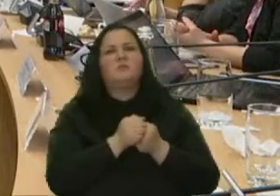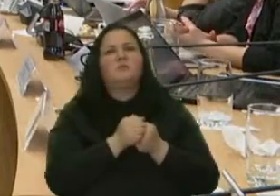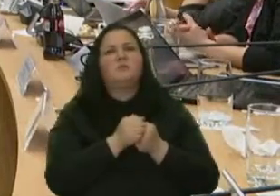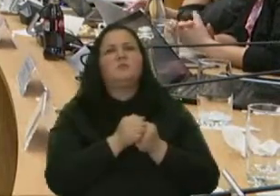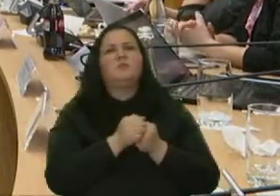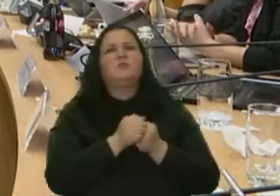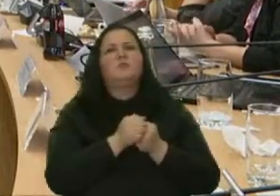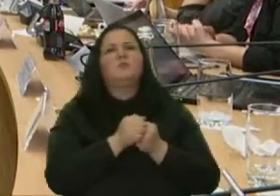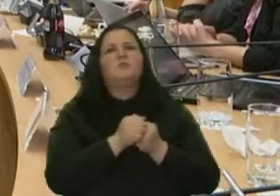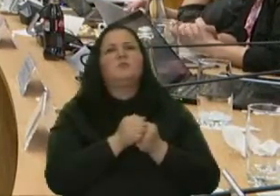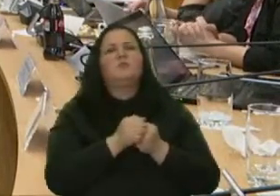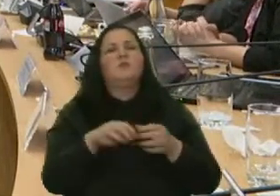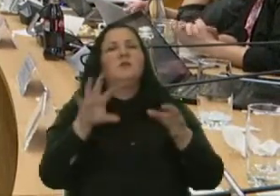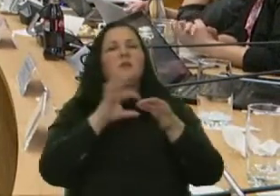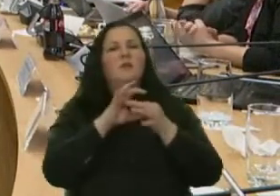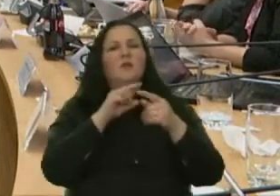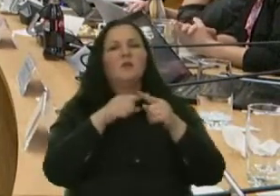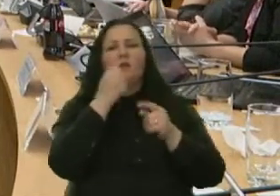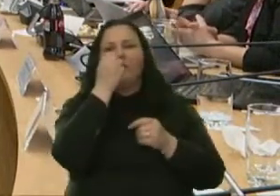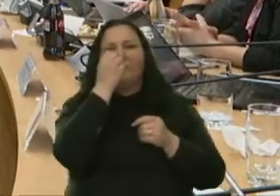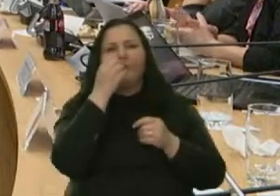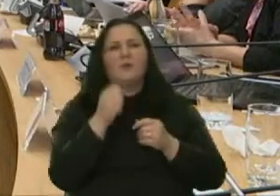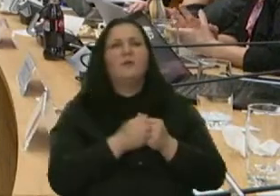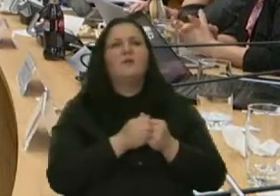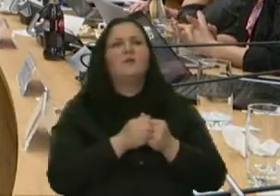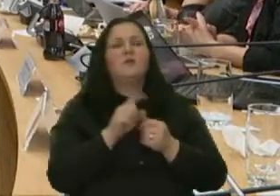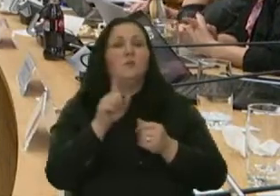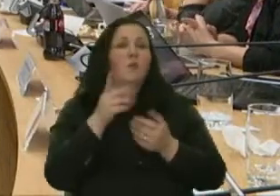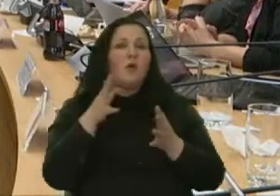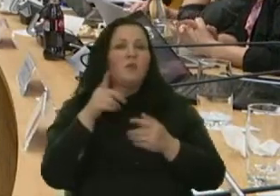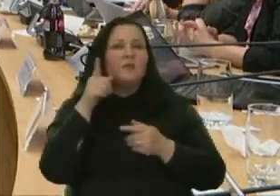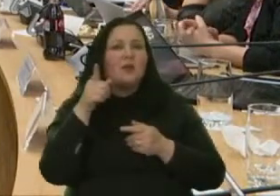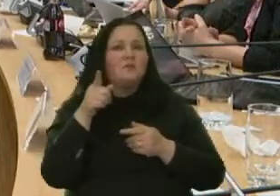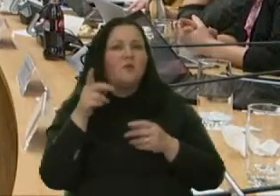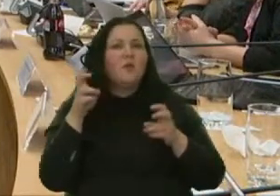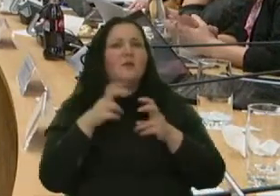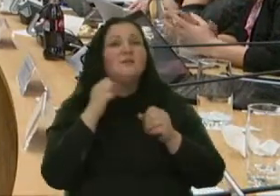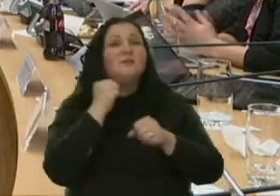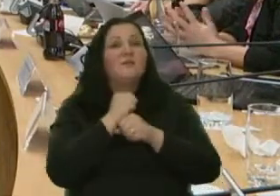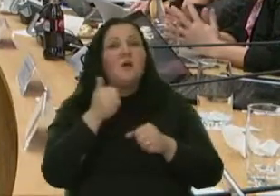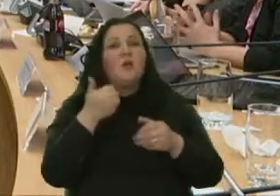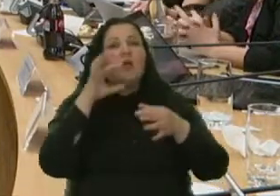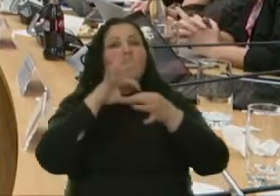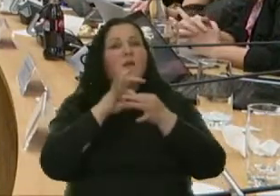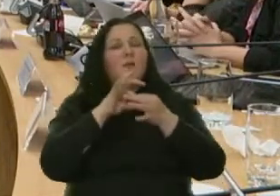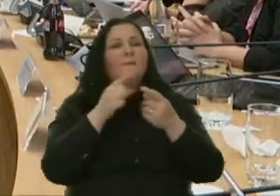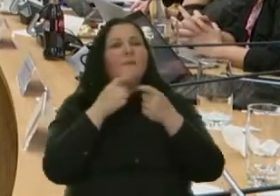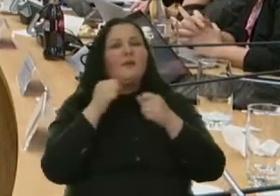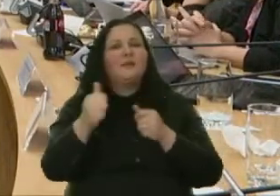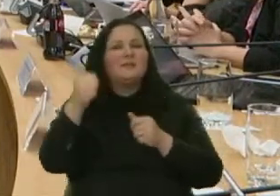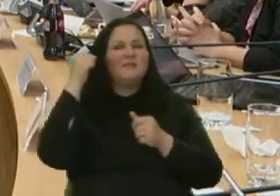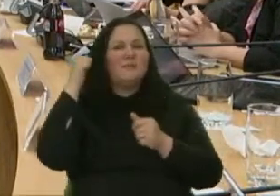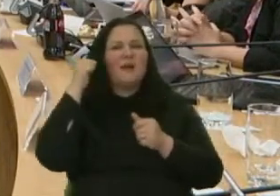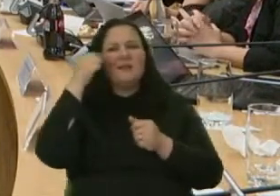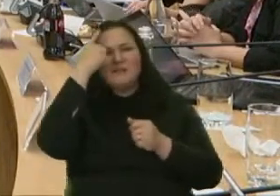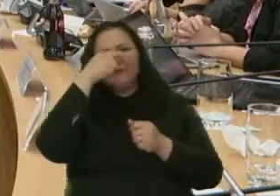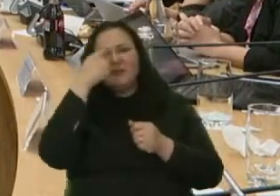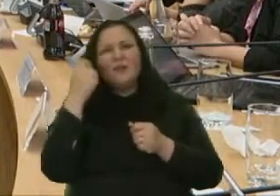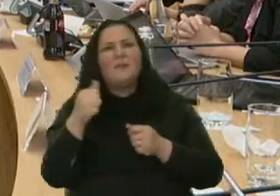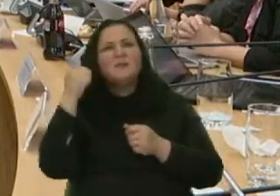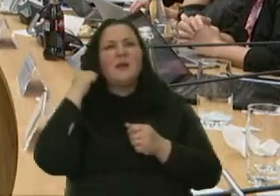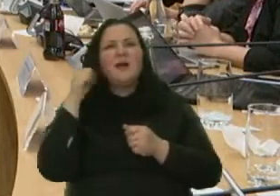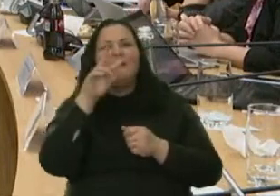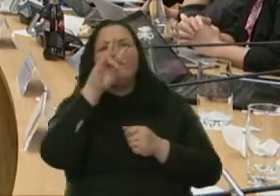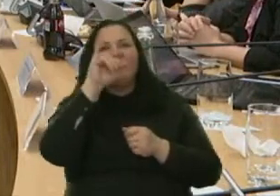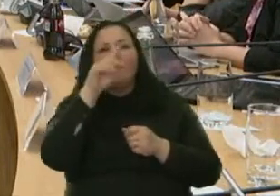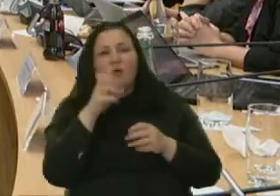ă legătura cu Florești prin spatele dacă nu știu poate n ați fost la curent să mai faci o legătură prin spatele spitalului Regional prin spatele pel Polus Care este